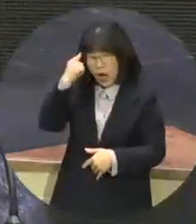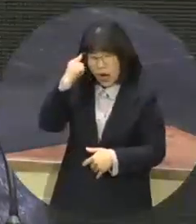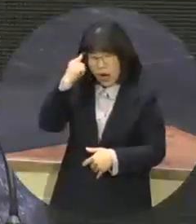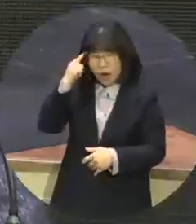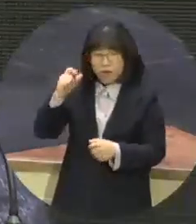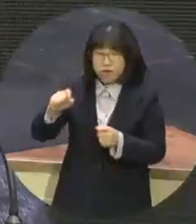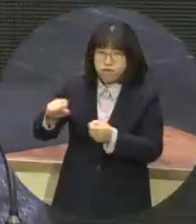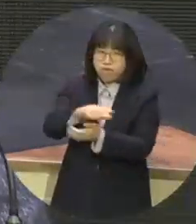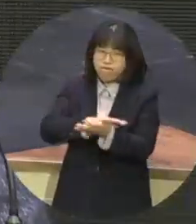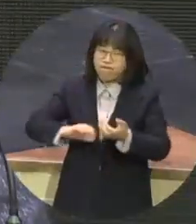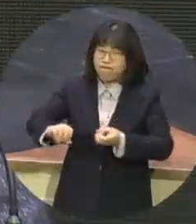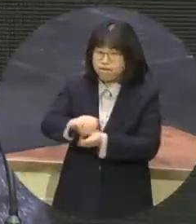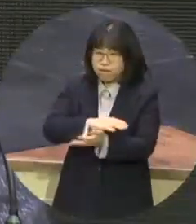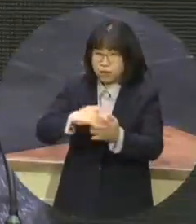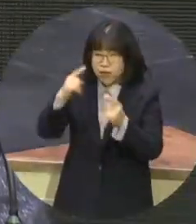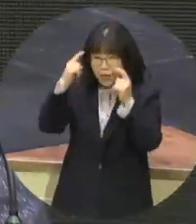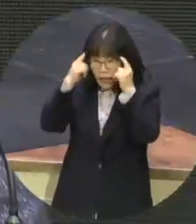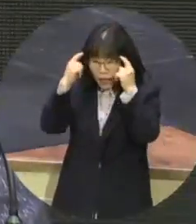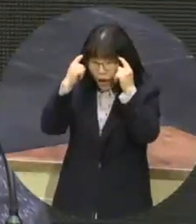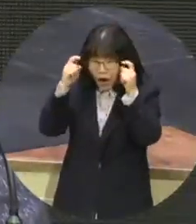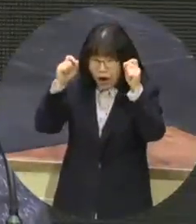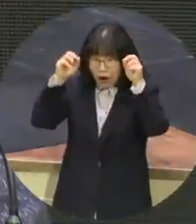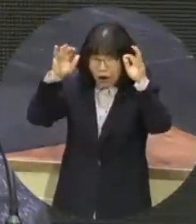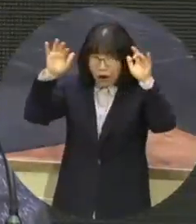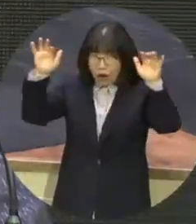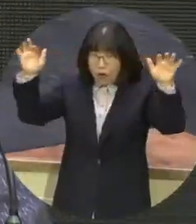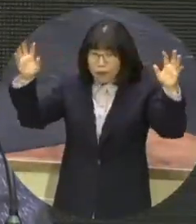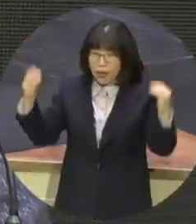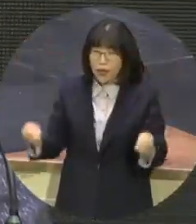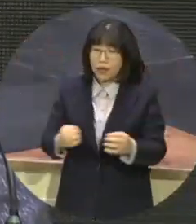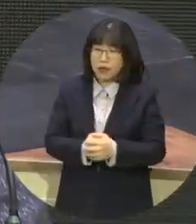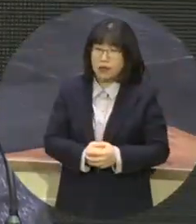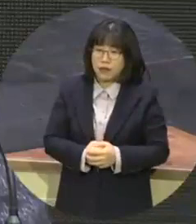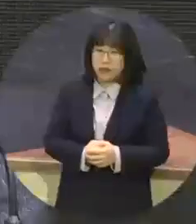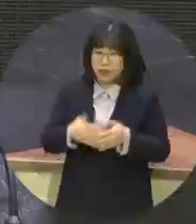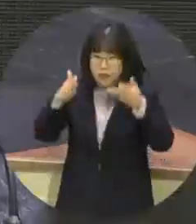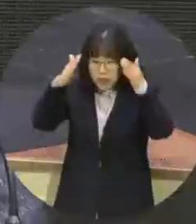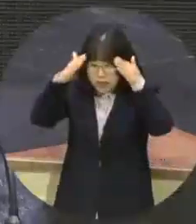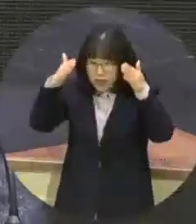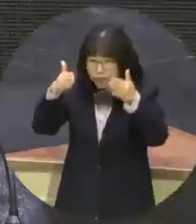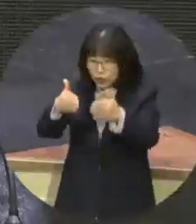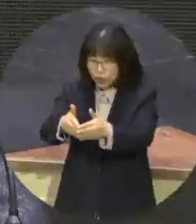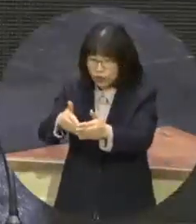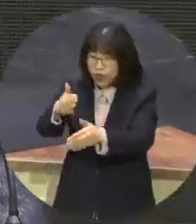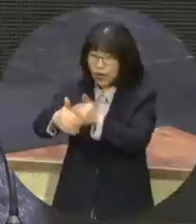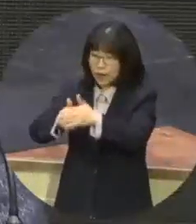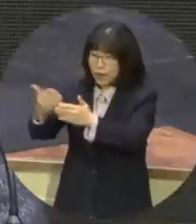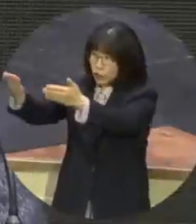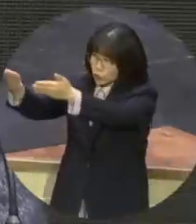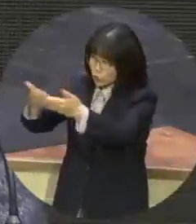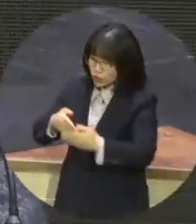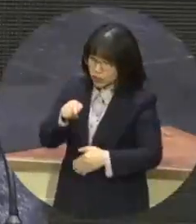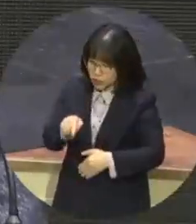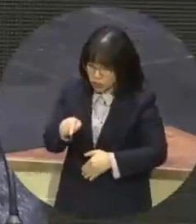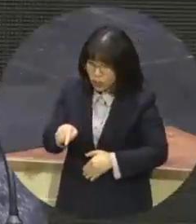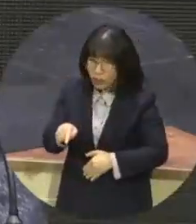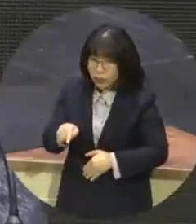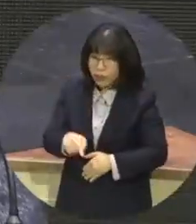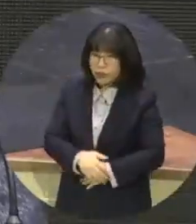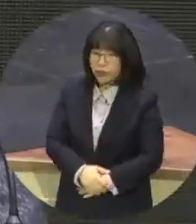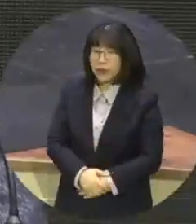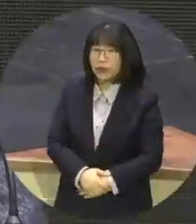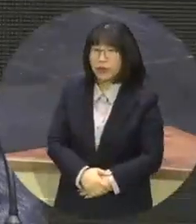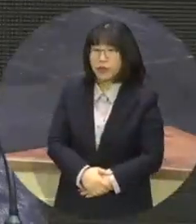사람들이 다 산만해요. 생각과 모든 삶이. 근데 집중하는 삶, 하나님이 주신 것, 그 바탕이